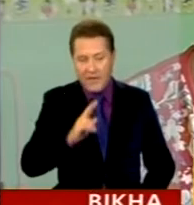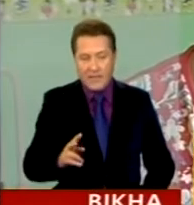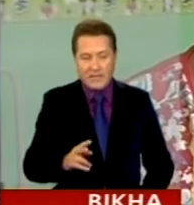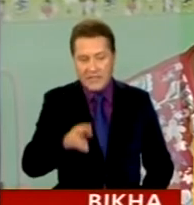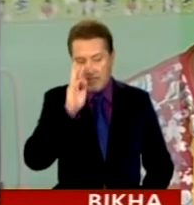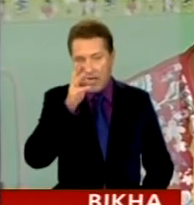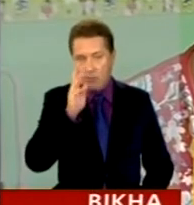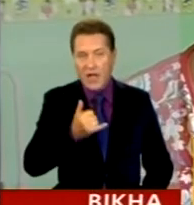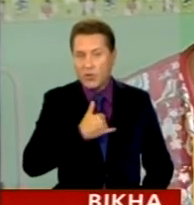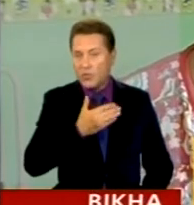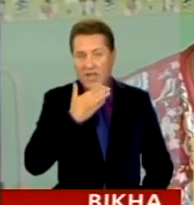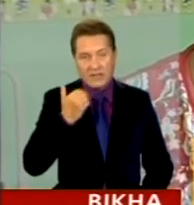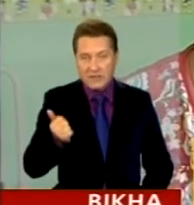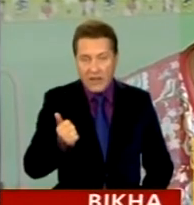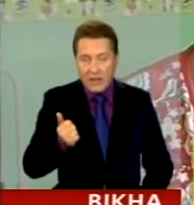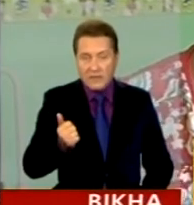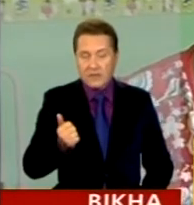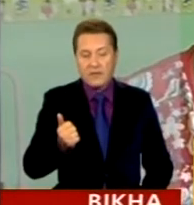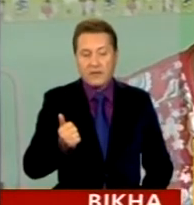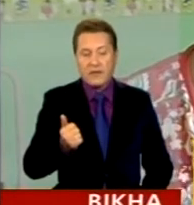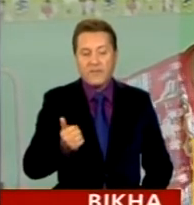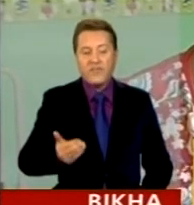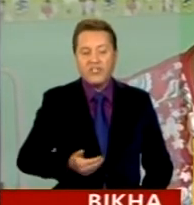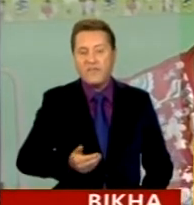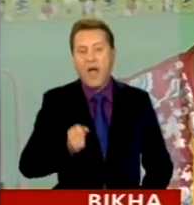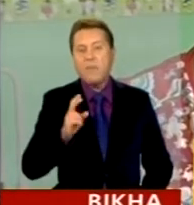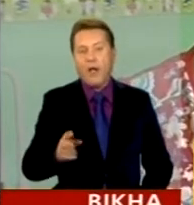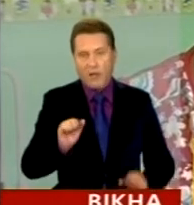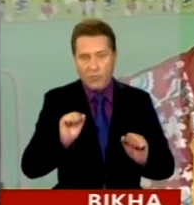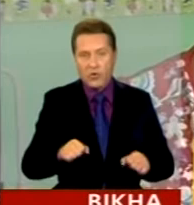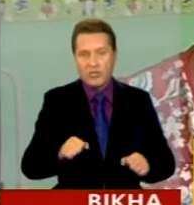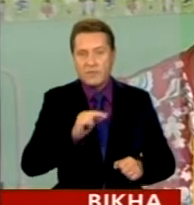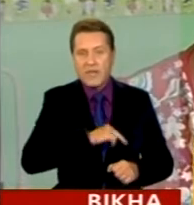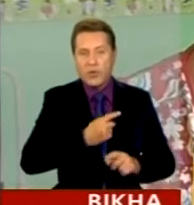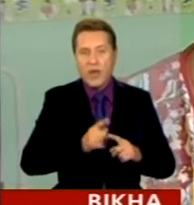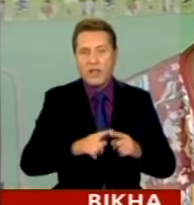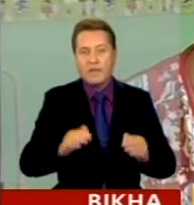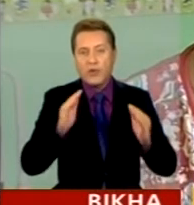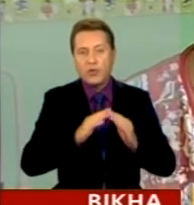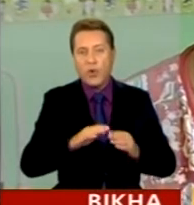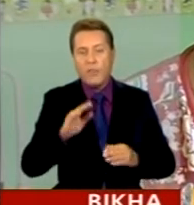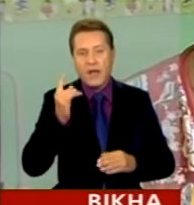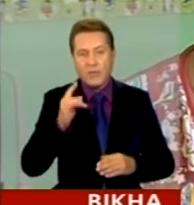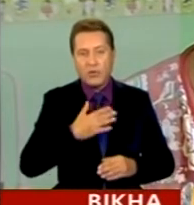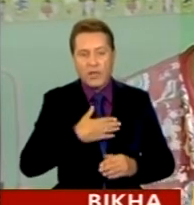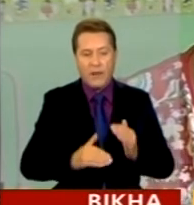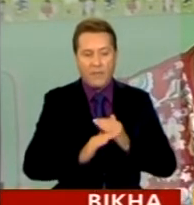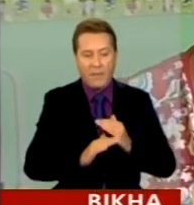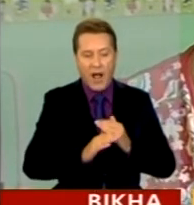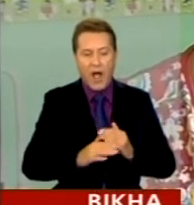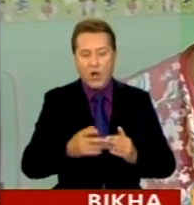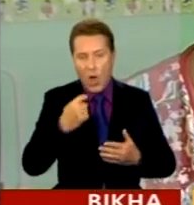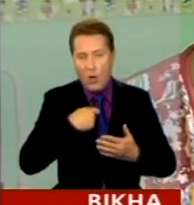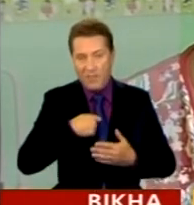Зарплати у нас немає, тому ми живемо як можемо. Сотрудники цього дому дитини Антошки нам, звісно, допомагають. В